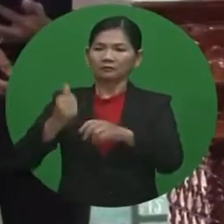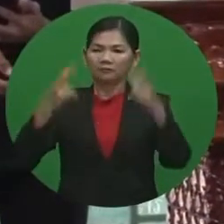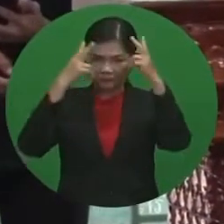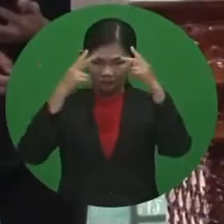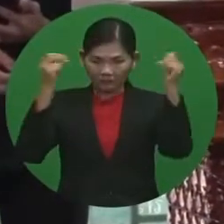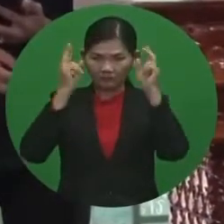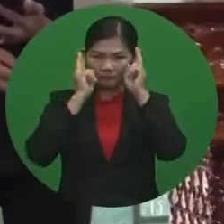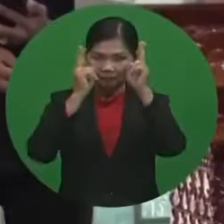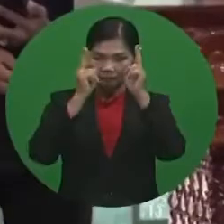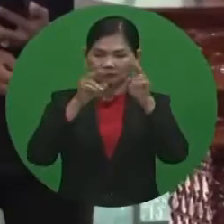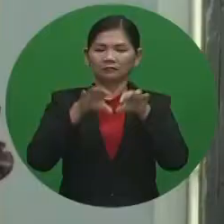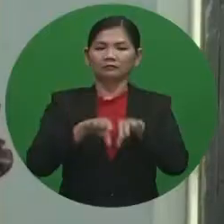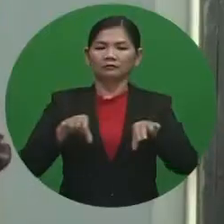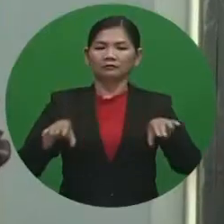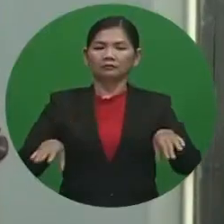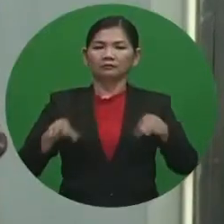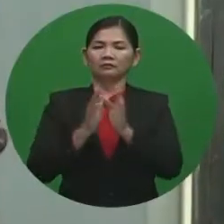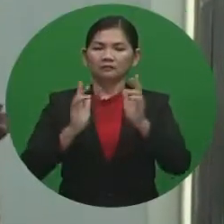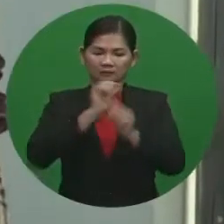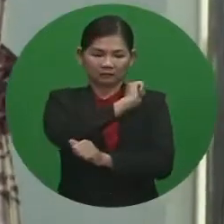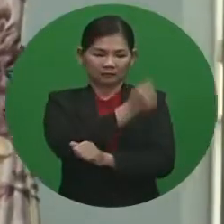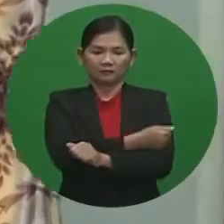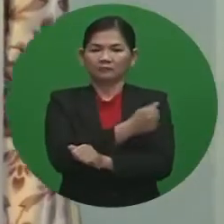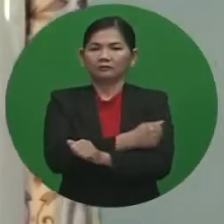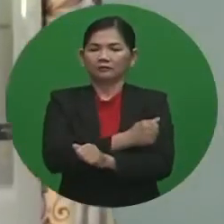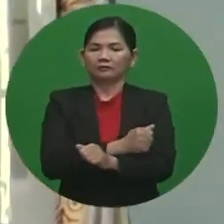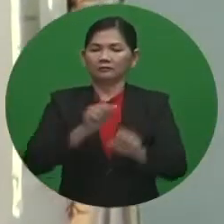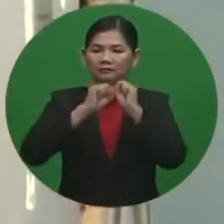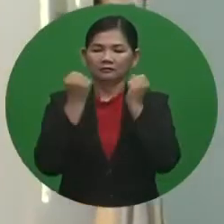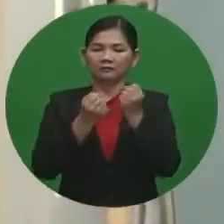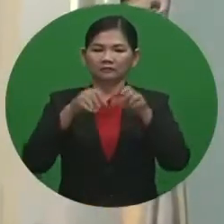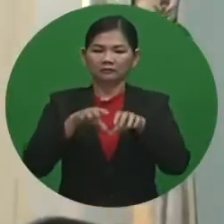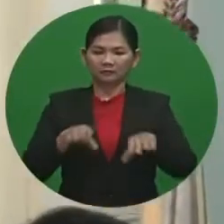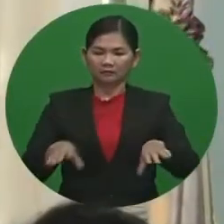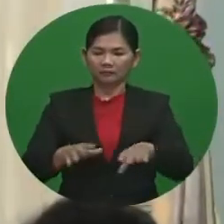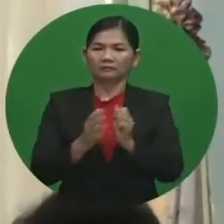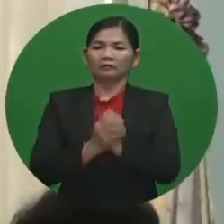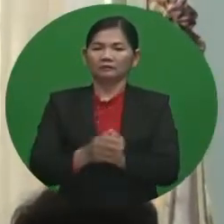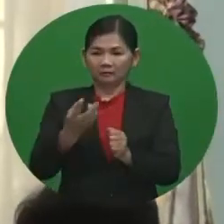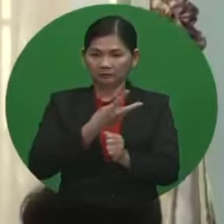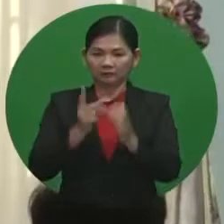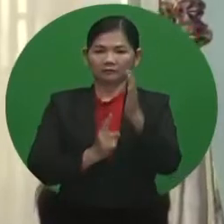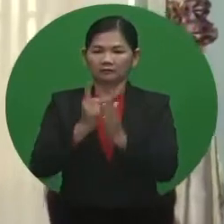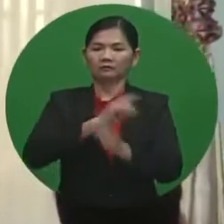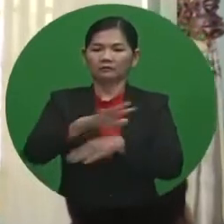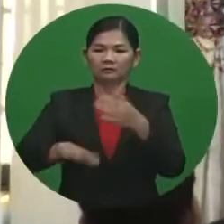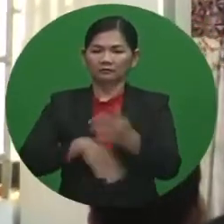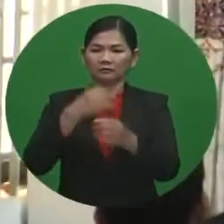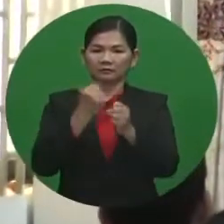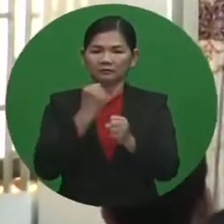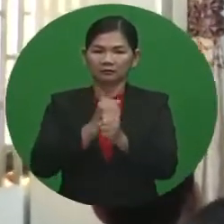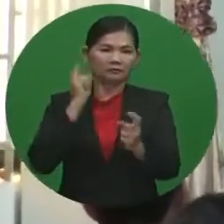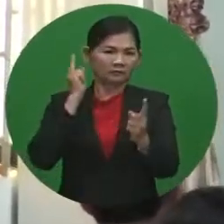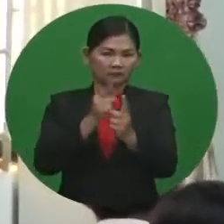ត្រីអប់រំគ្រប់លំដាប់ថ្នាក់អាជ្ញាធរដែនដីសហគមន៍មូលដ្ឋាននិងបណ្ដាដៃគូអភិវឌ្ឍន៍ទាំងអស់សុទ្ធតែបានផ្ដោ